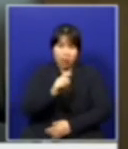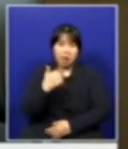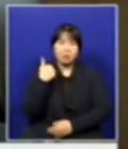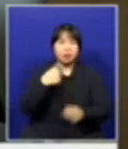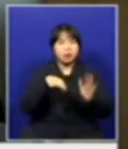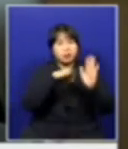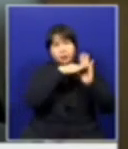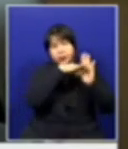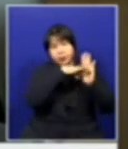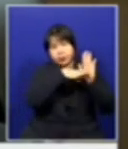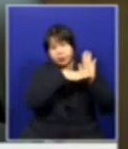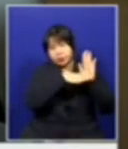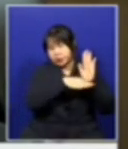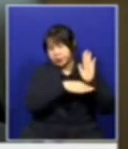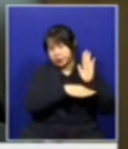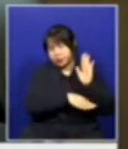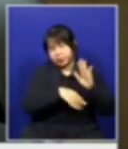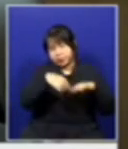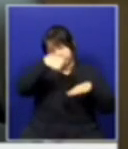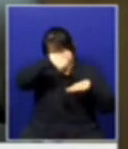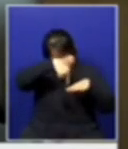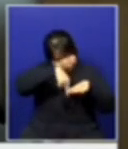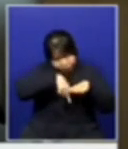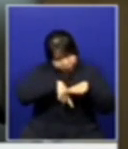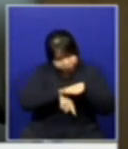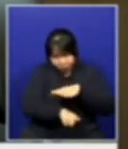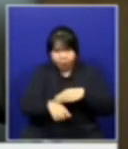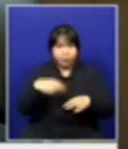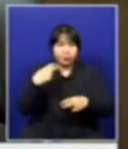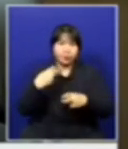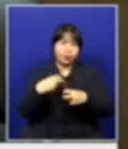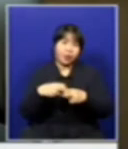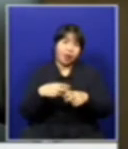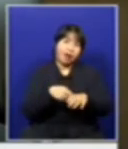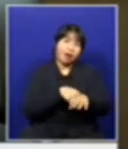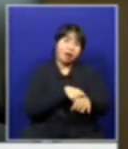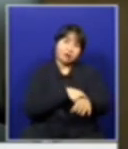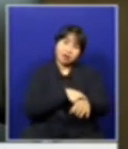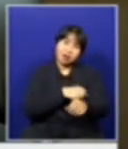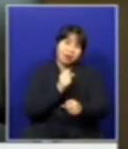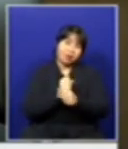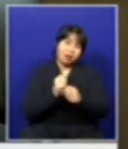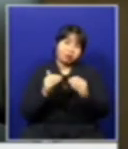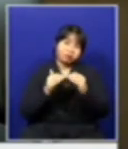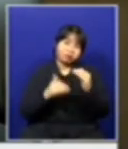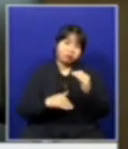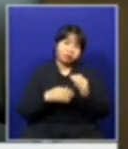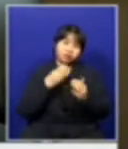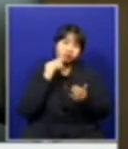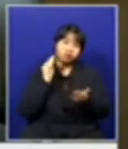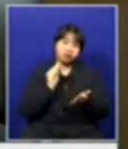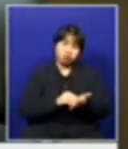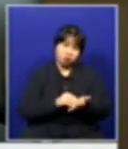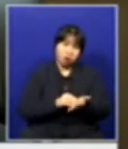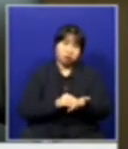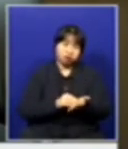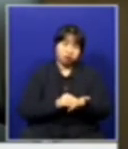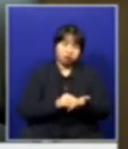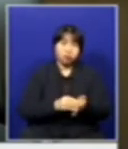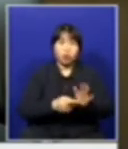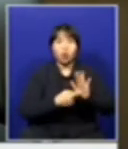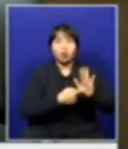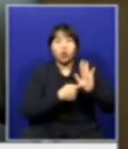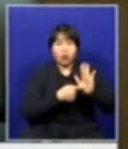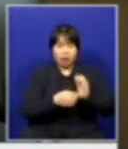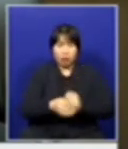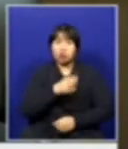ยากนะฮะเข้าถึงลำบากล่าช้านะฮะไม่ทันการไม่เป็นธรรมมั่วนะฮะแล้วก็ยกตัวอย่างอย่างคนบ้